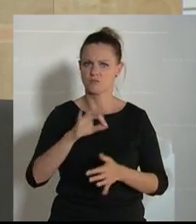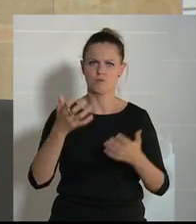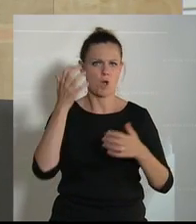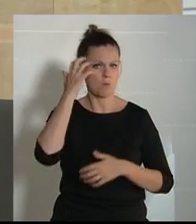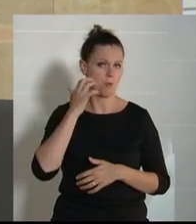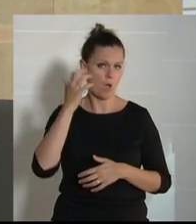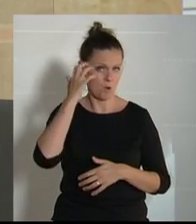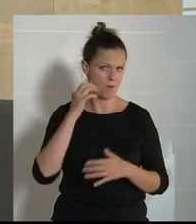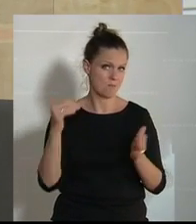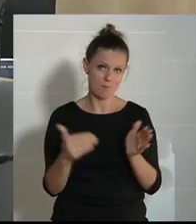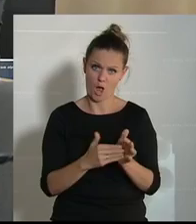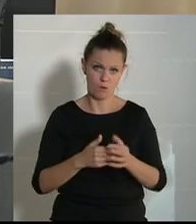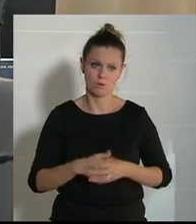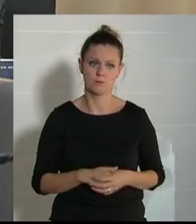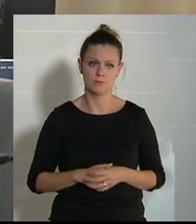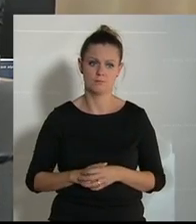Landwirtinnen.